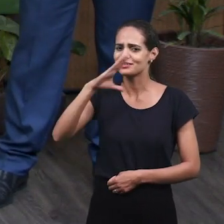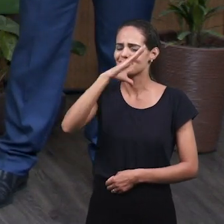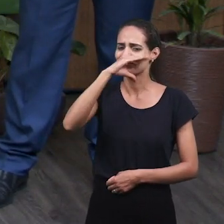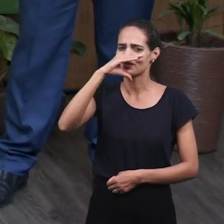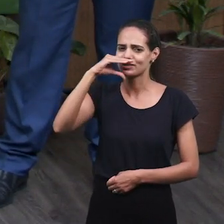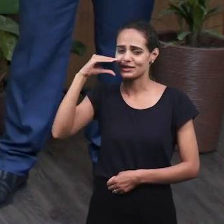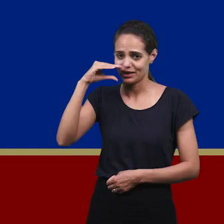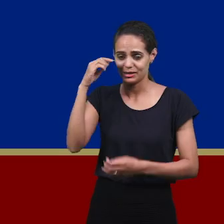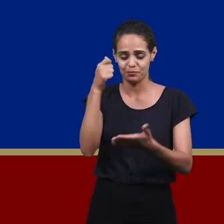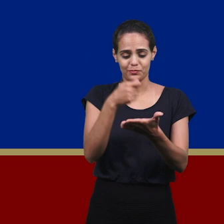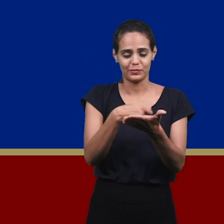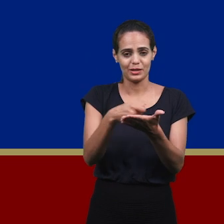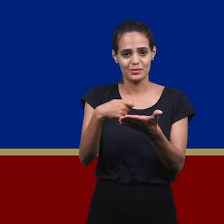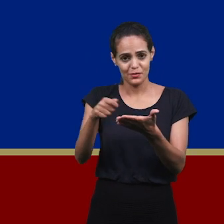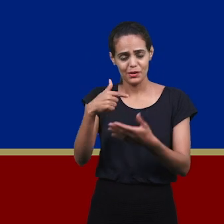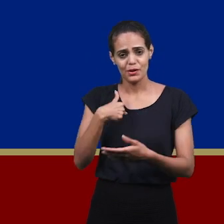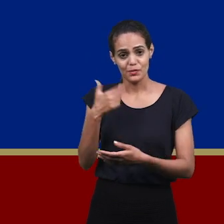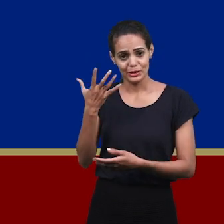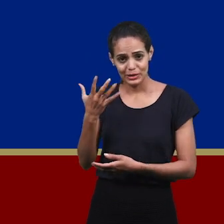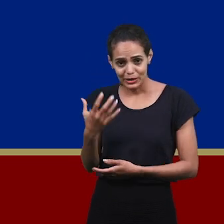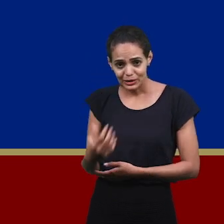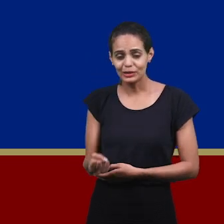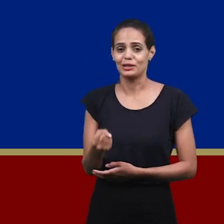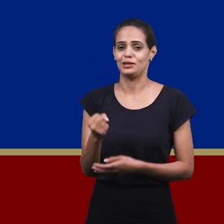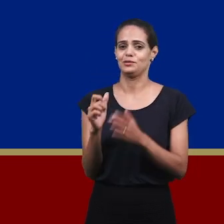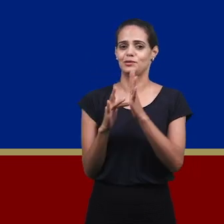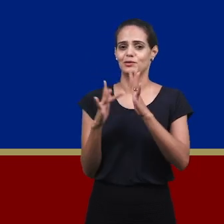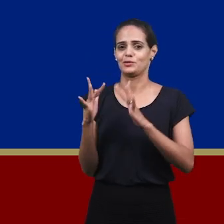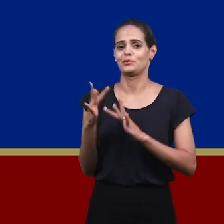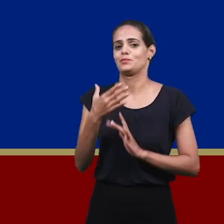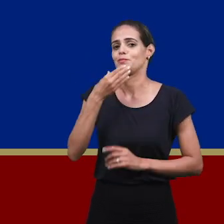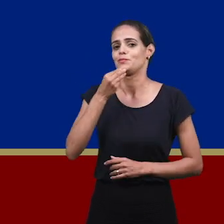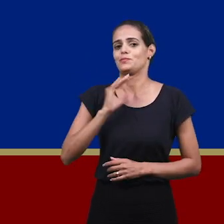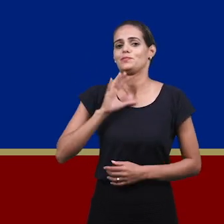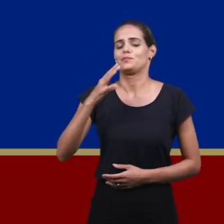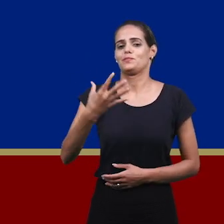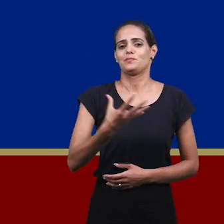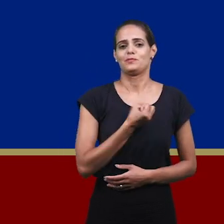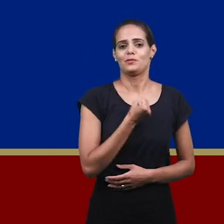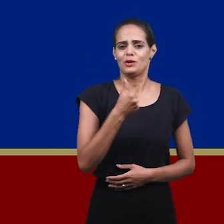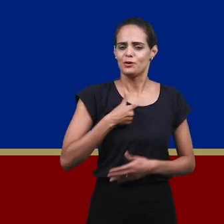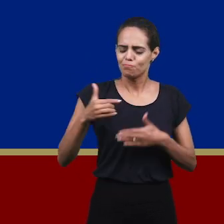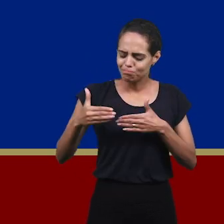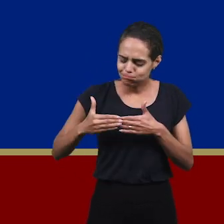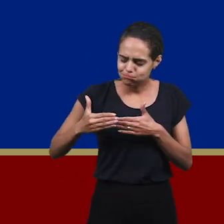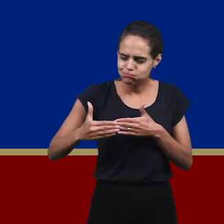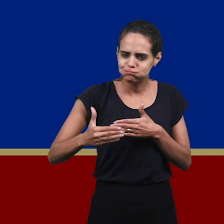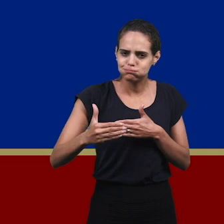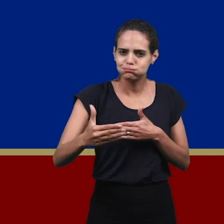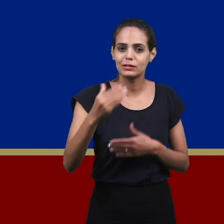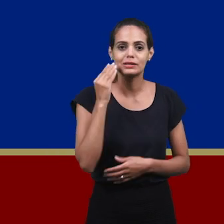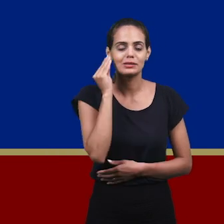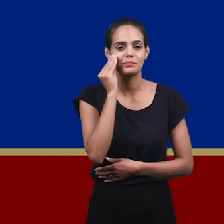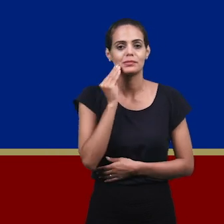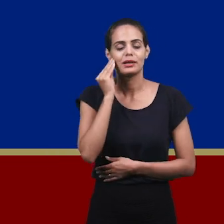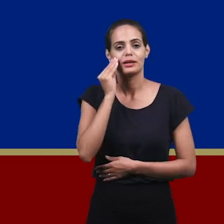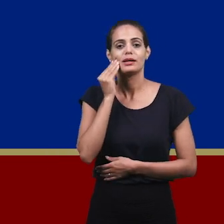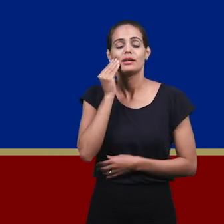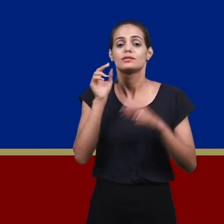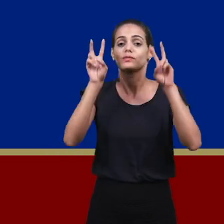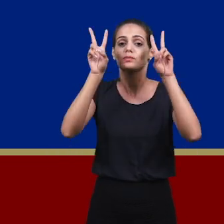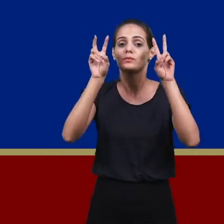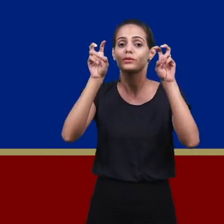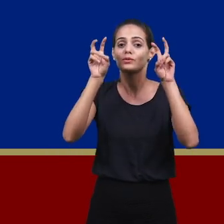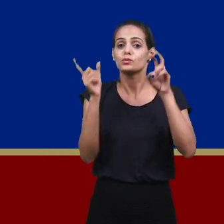Depuis le jour où j'ai accepté Jésus comme sauveur, j'ai passé à avoir une expérience sous le retour de Jésus et des